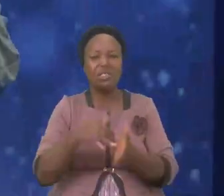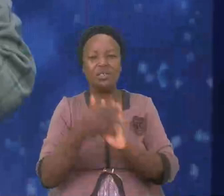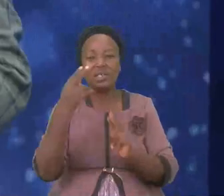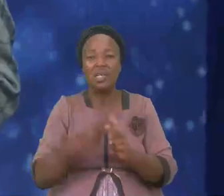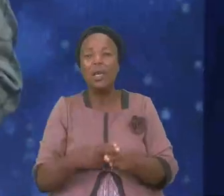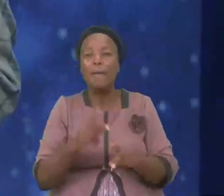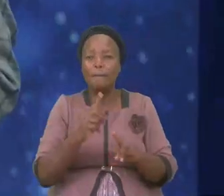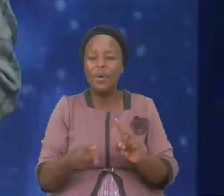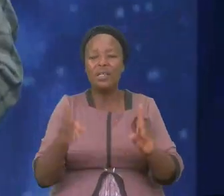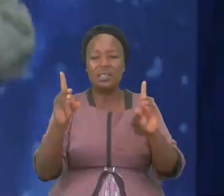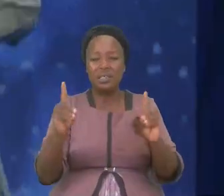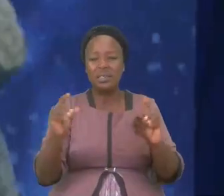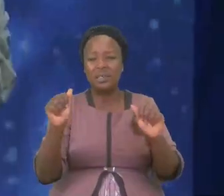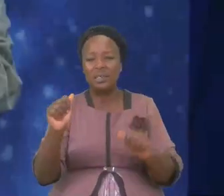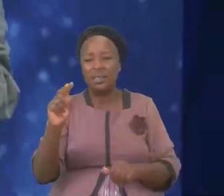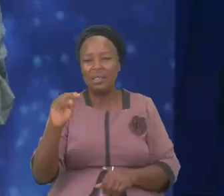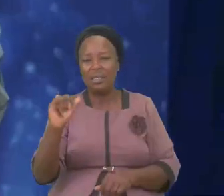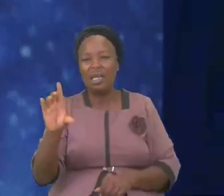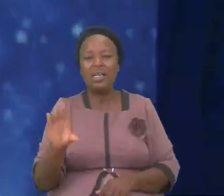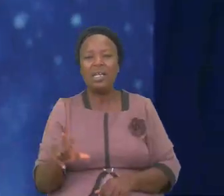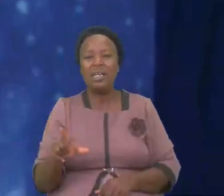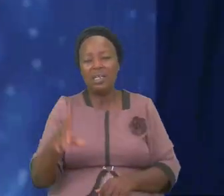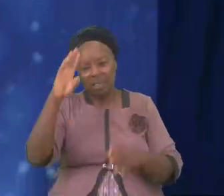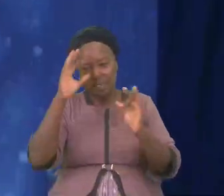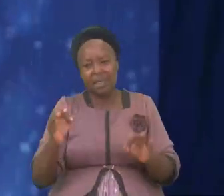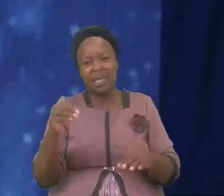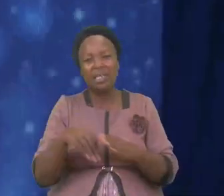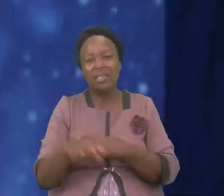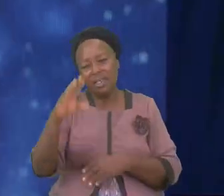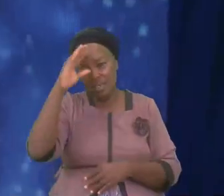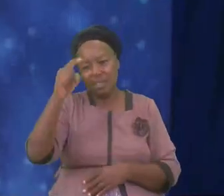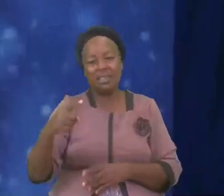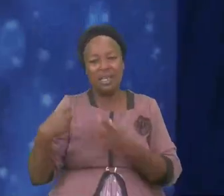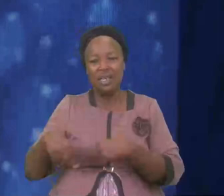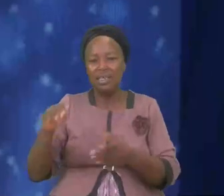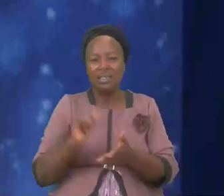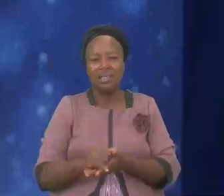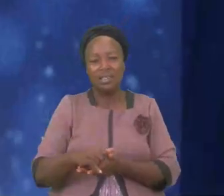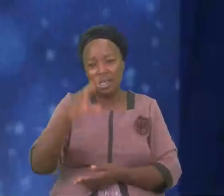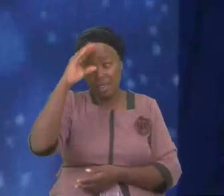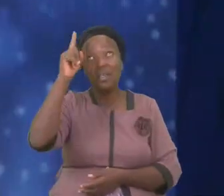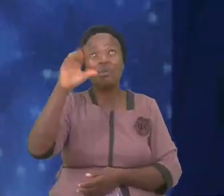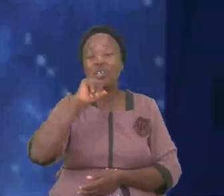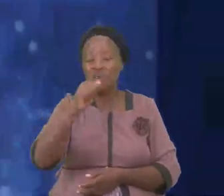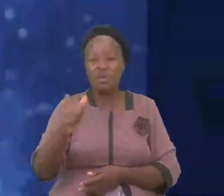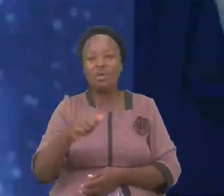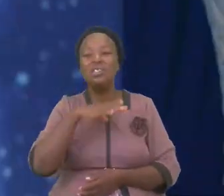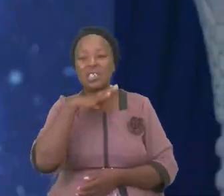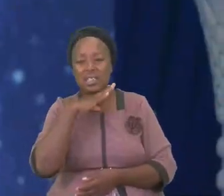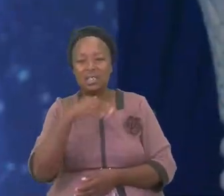résolut dans son cœur de ne pas se souiller par les mets du roi